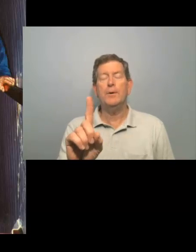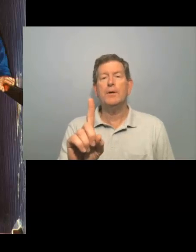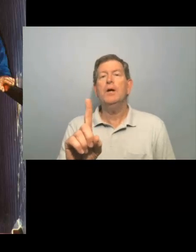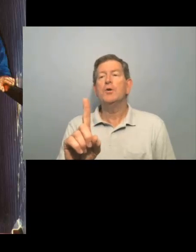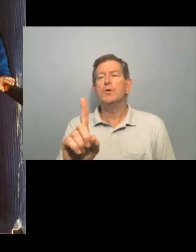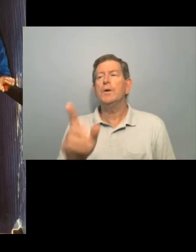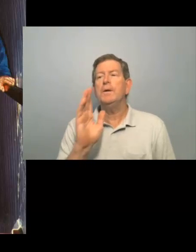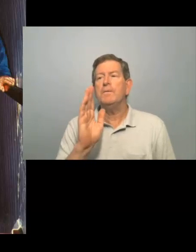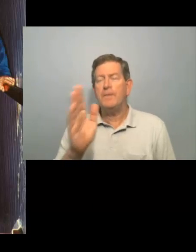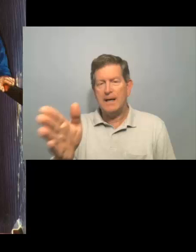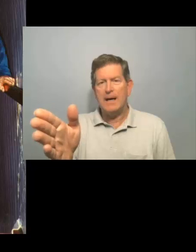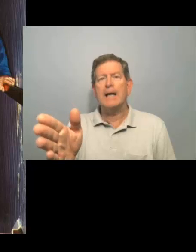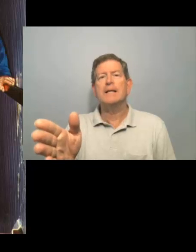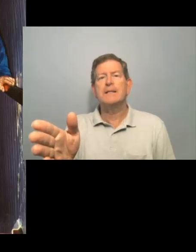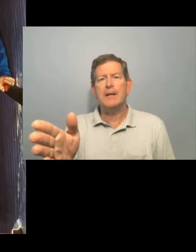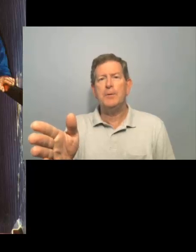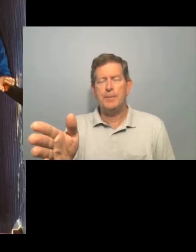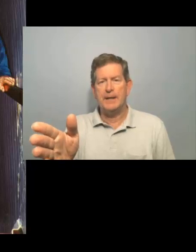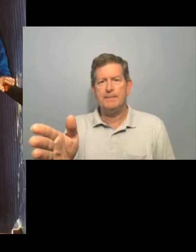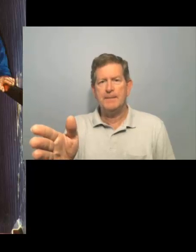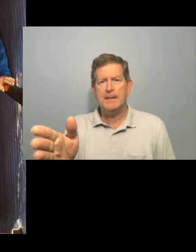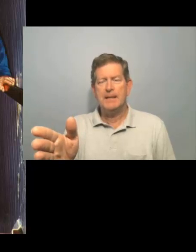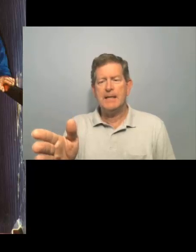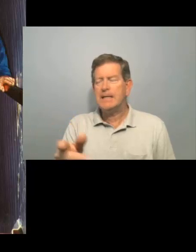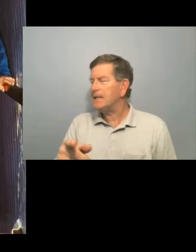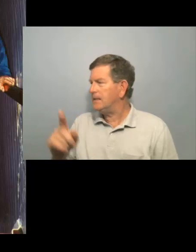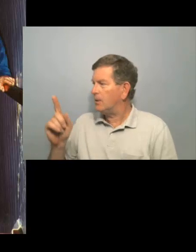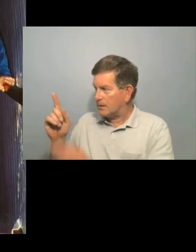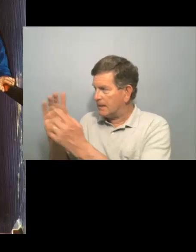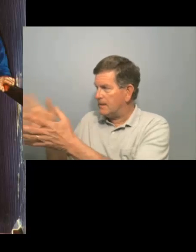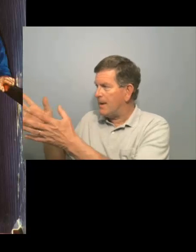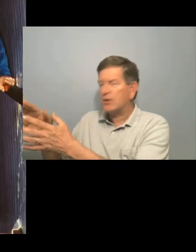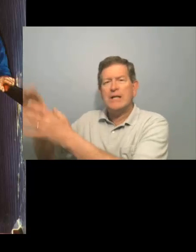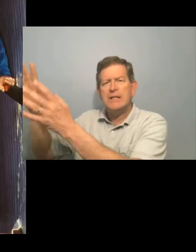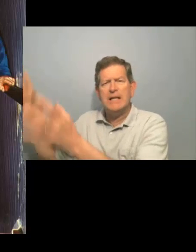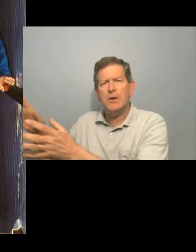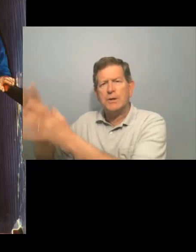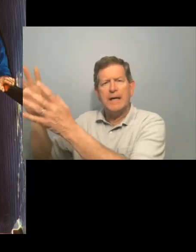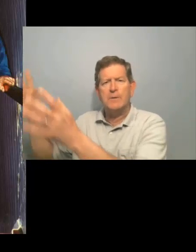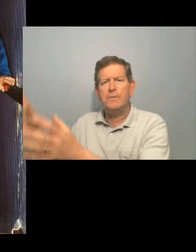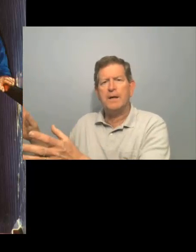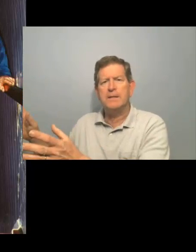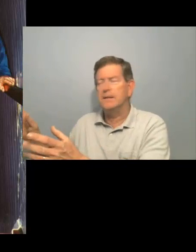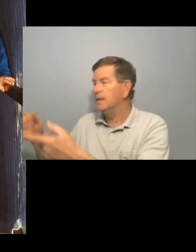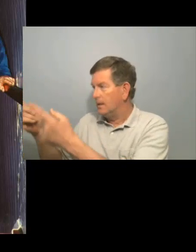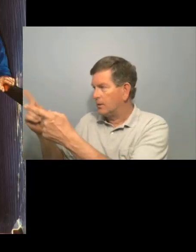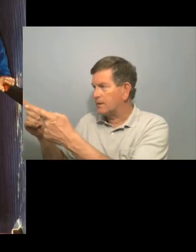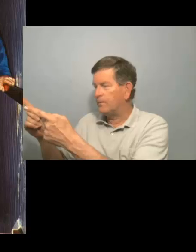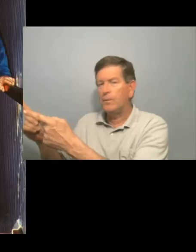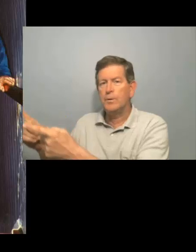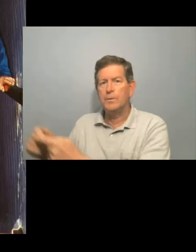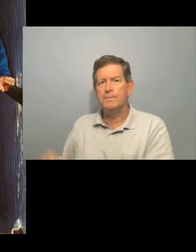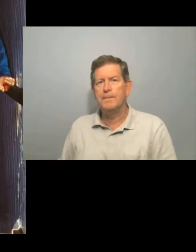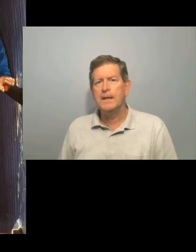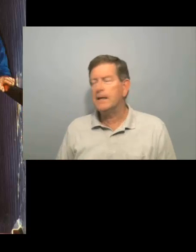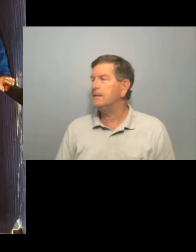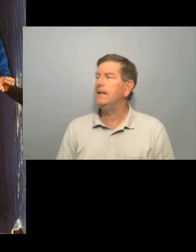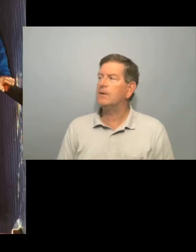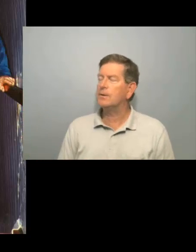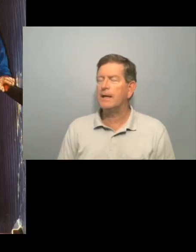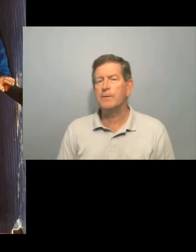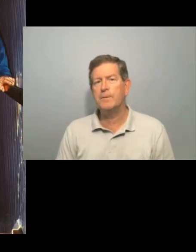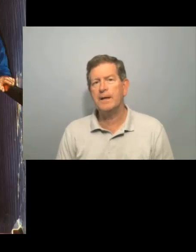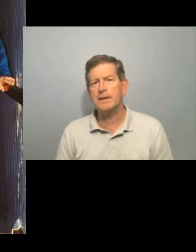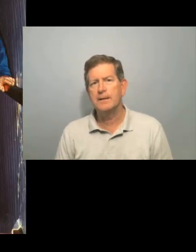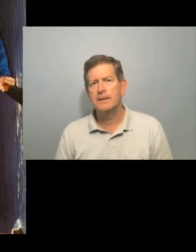Bon, d'abord, John va à la salle de bain. Et dans cette image, qu'est-ce qu'il est en train de faire ici, dans cette photo? Qu'est-ce